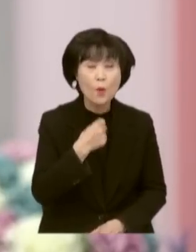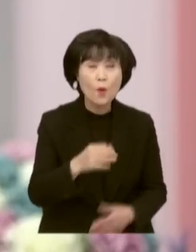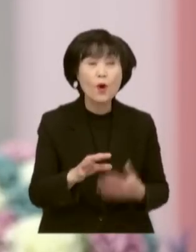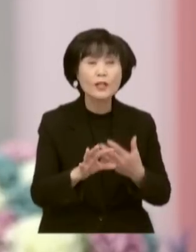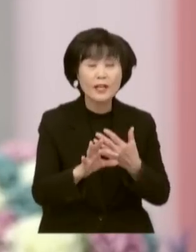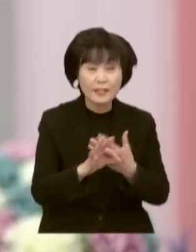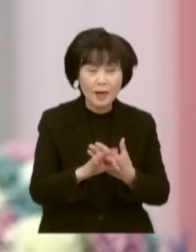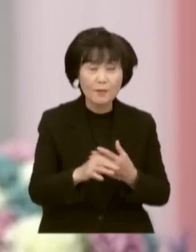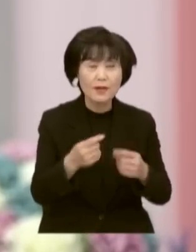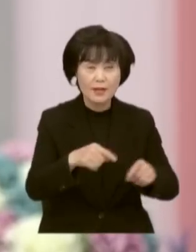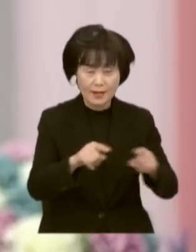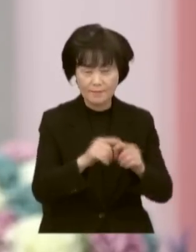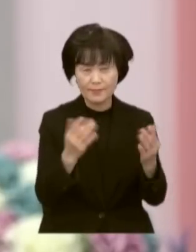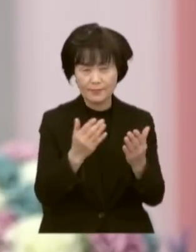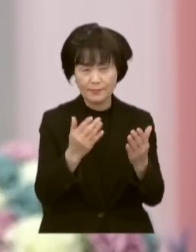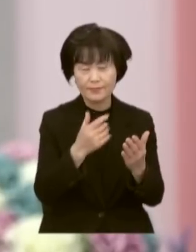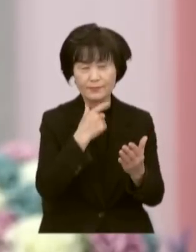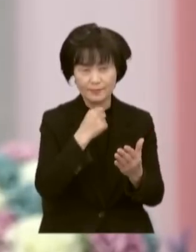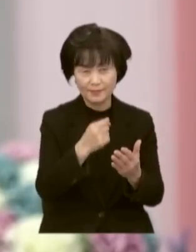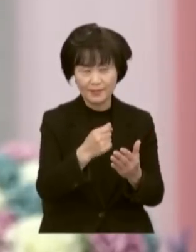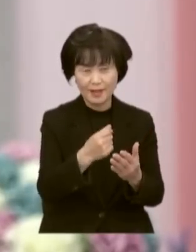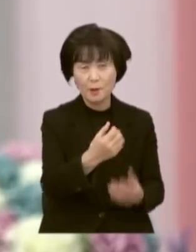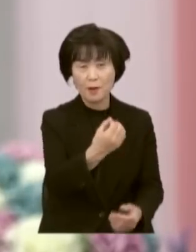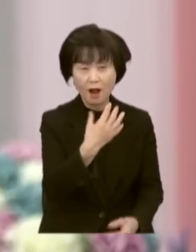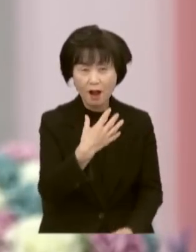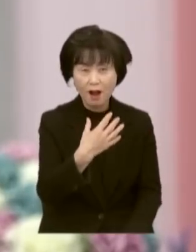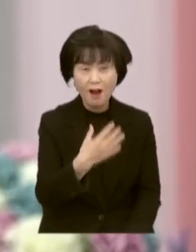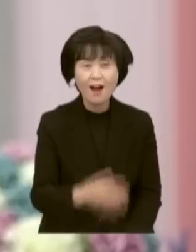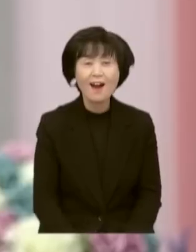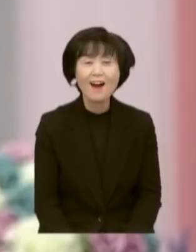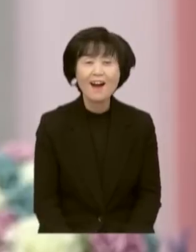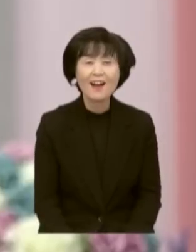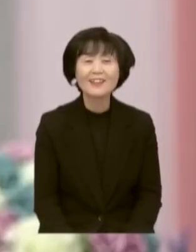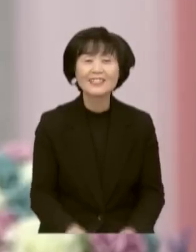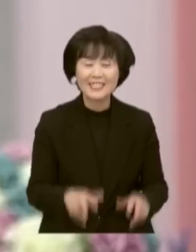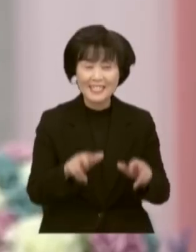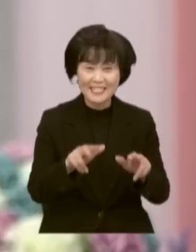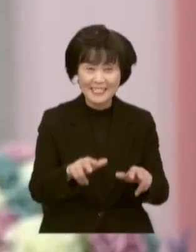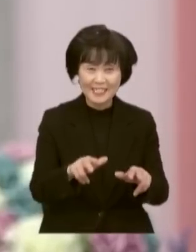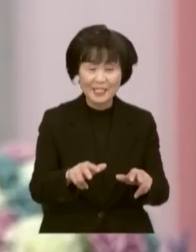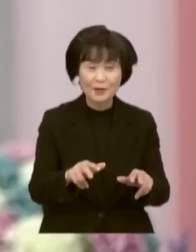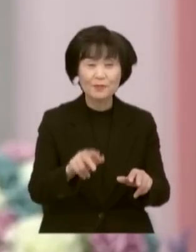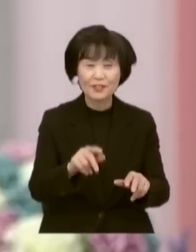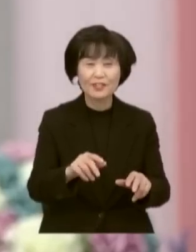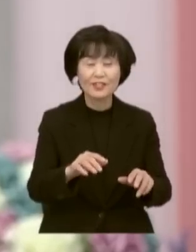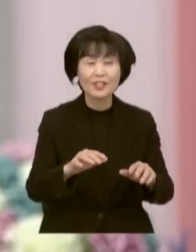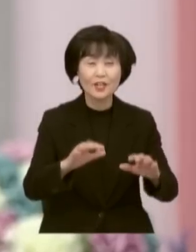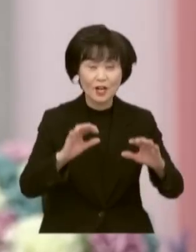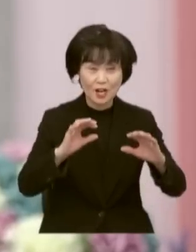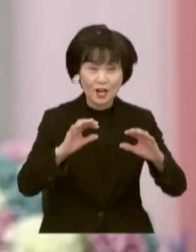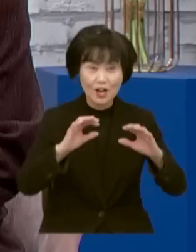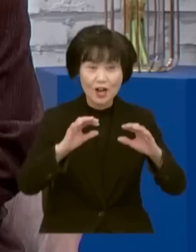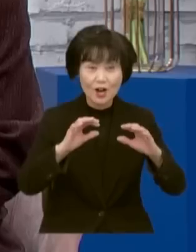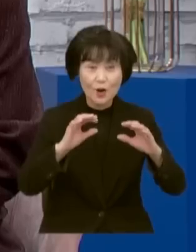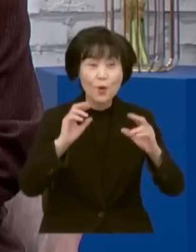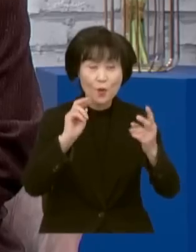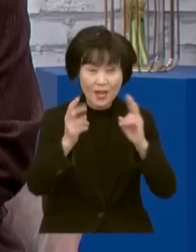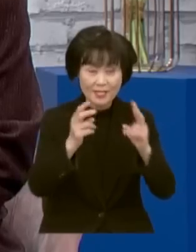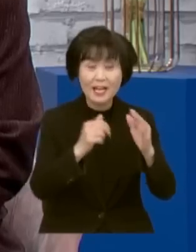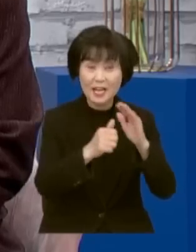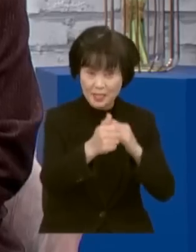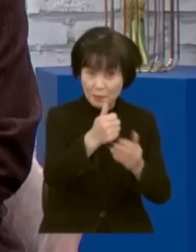원하면 같이 해도 좋다라는 마음을 주셨더라는 거예요. 그래서 지금의 우리 글로린 그 대표님이신데 그러시군요.